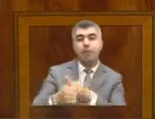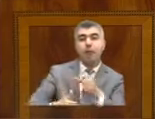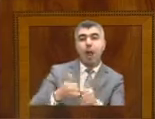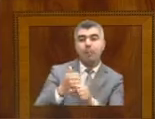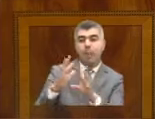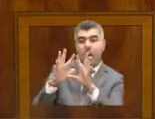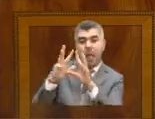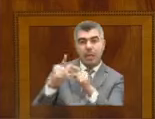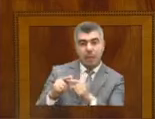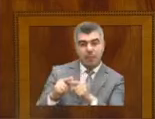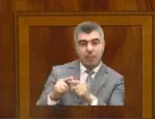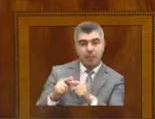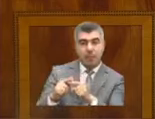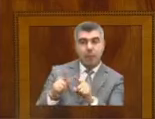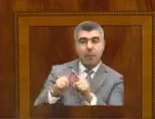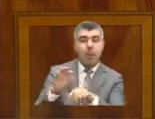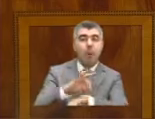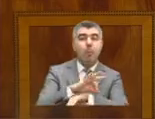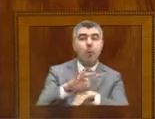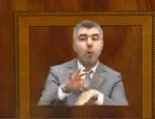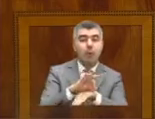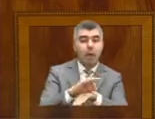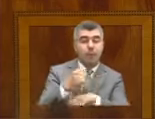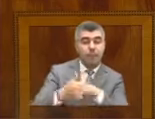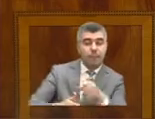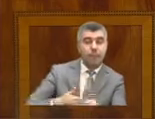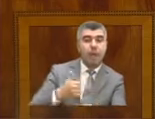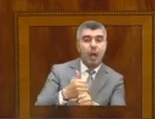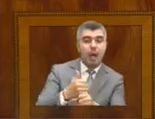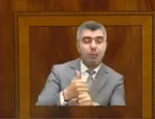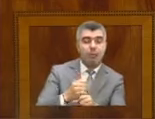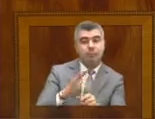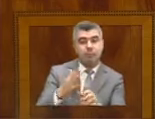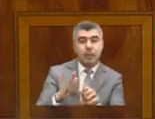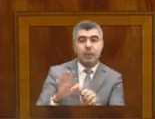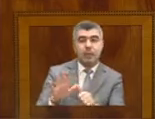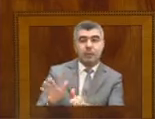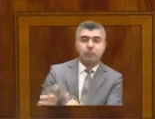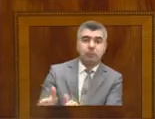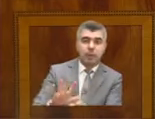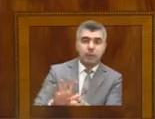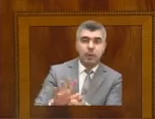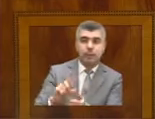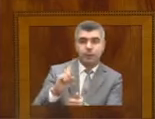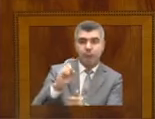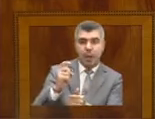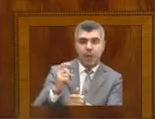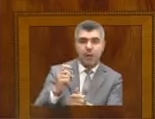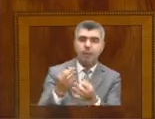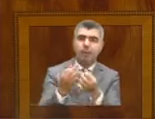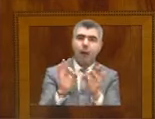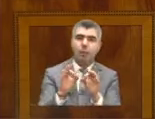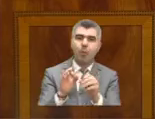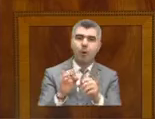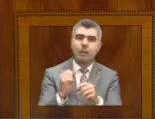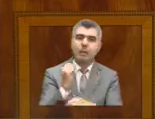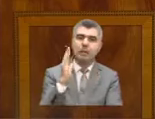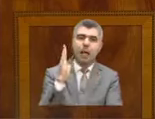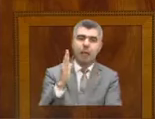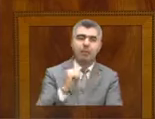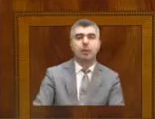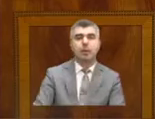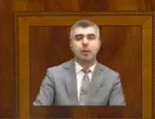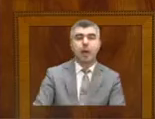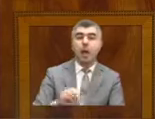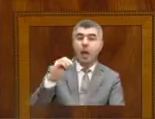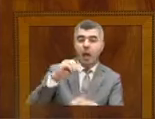سيمكن من إعفاء دخول الأجور التي تقل عن 6,000 درهم شهريا. هذا إلى جانب مراجعة